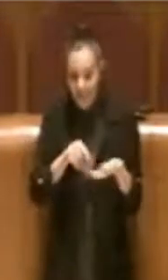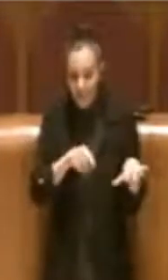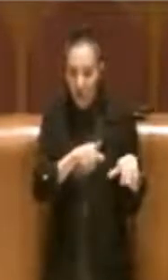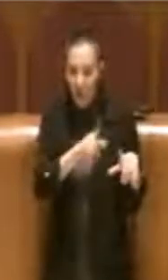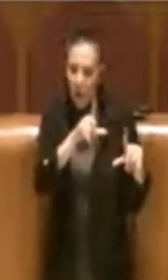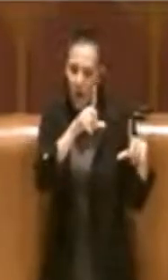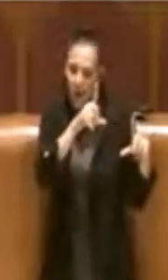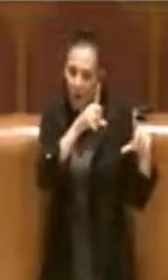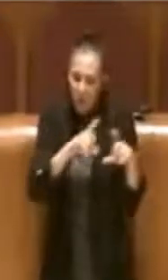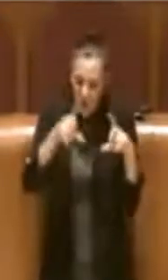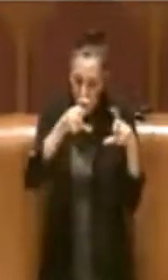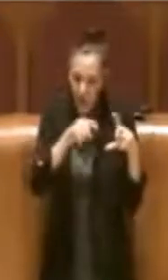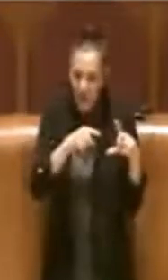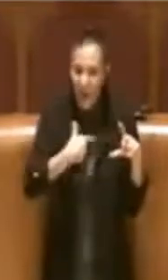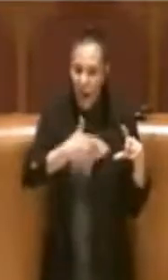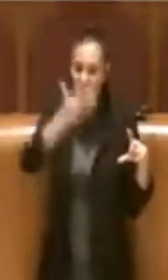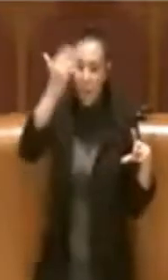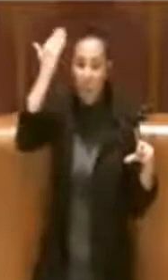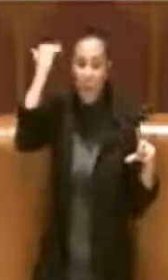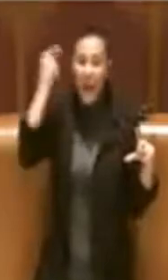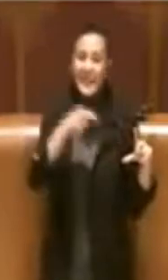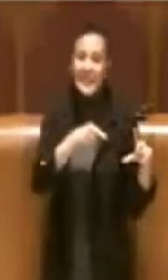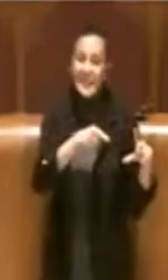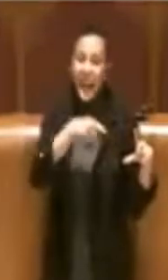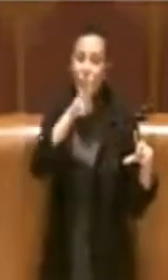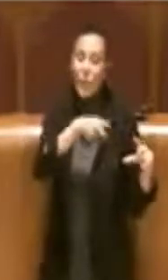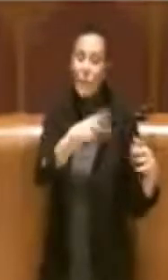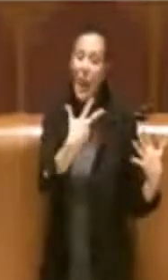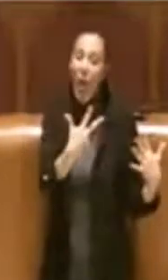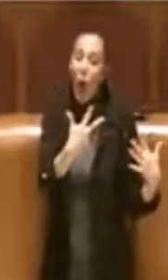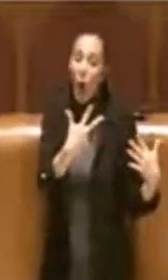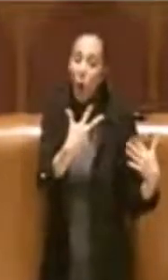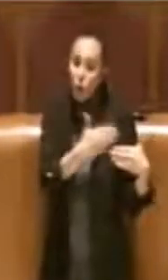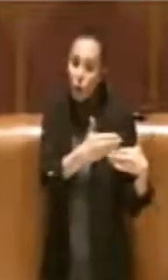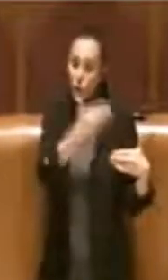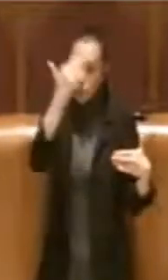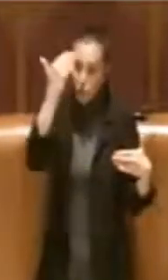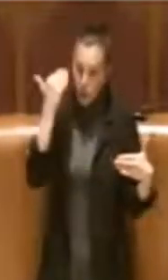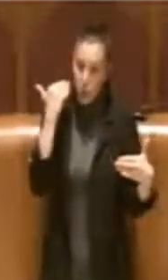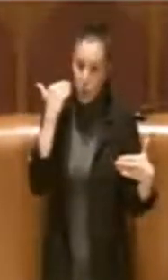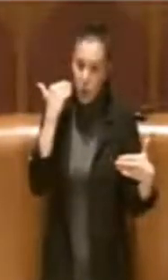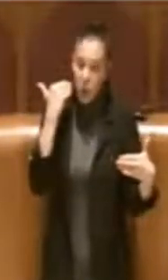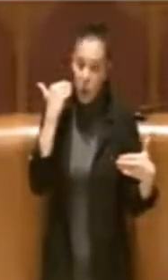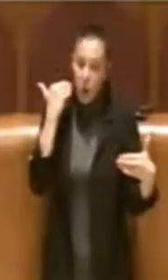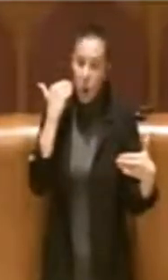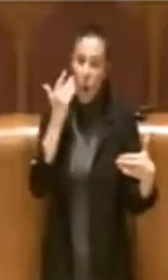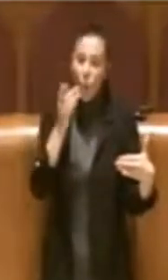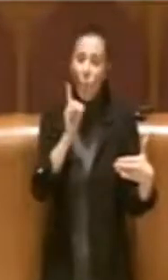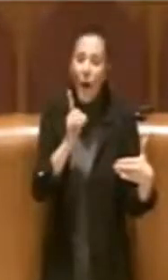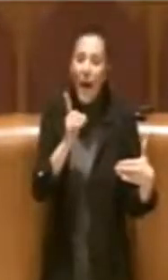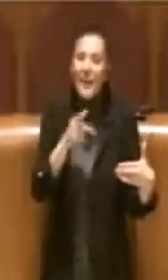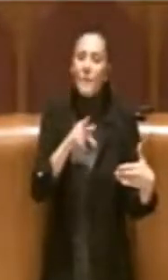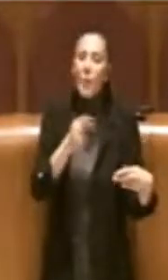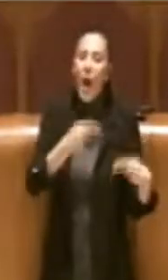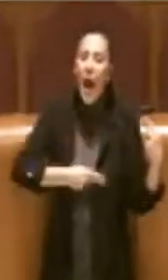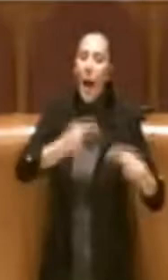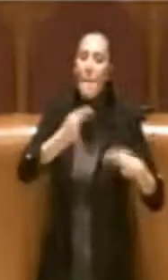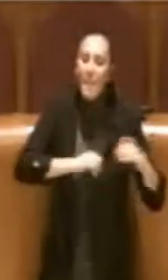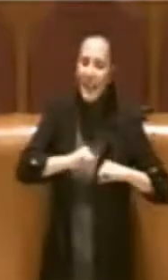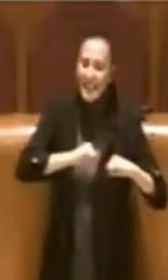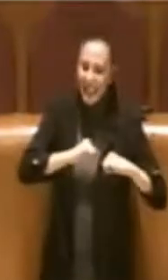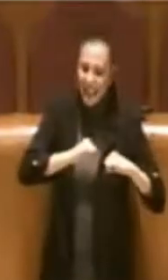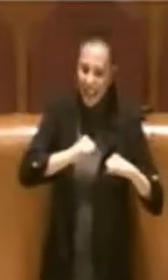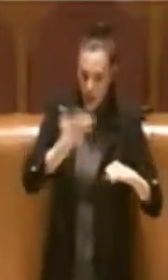fotografare un po' il passato ante 2008 nel quale l'amministrazione insomma, che